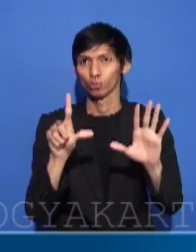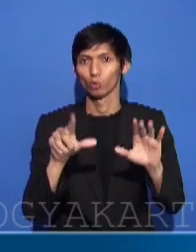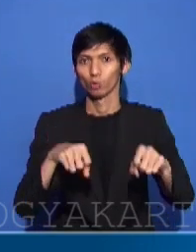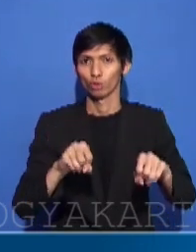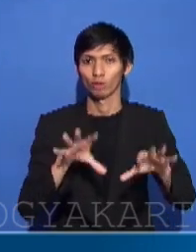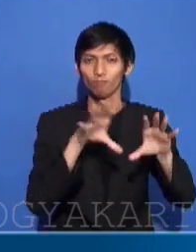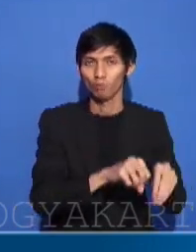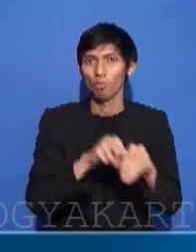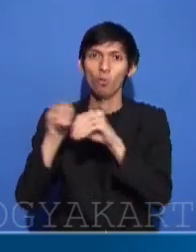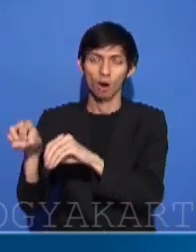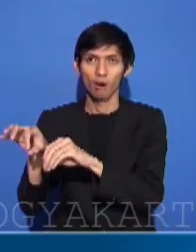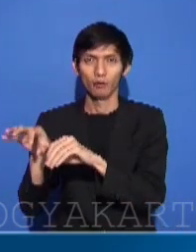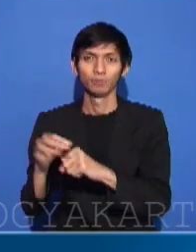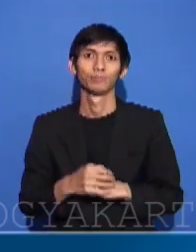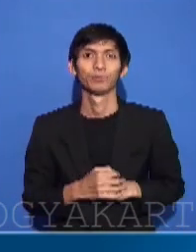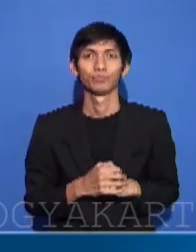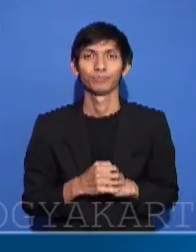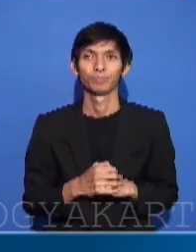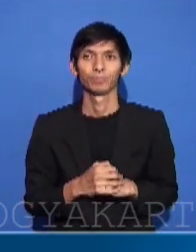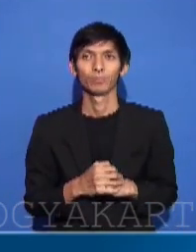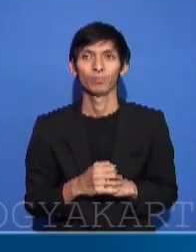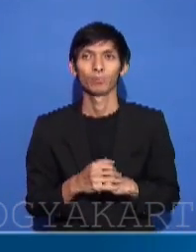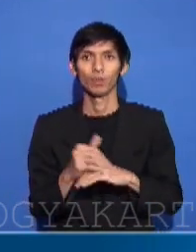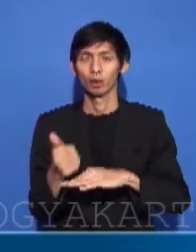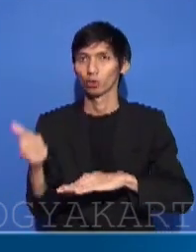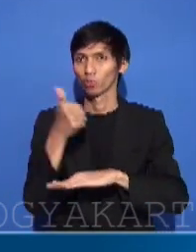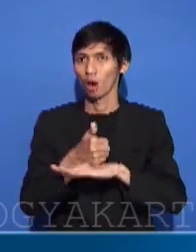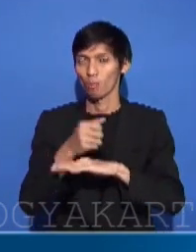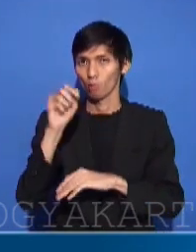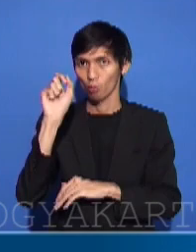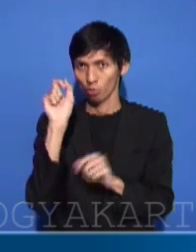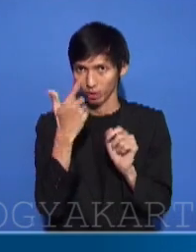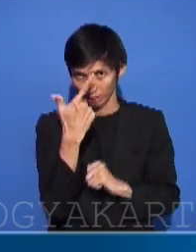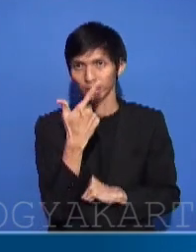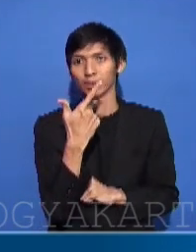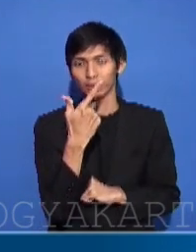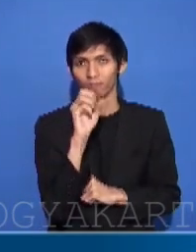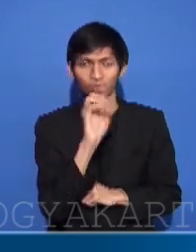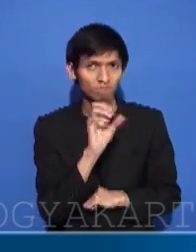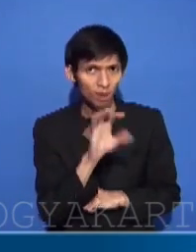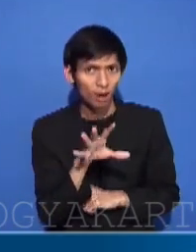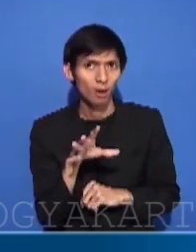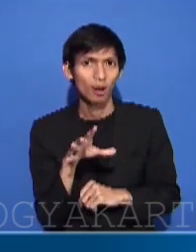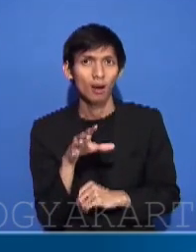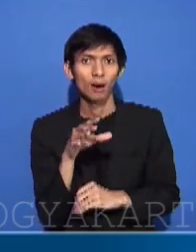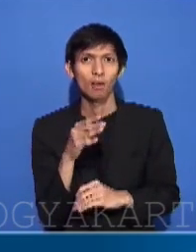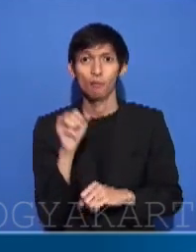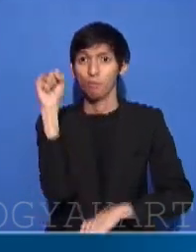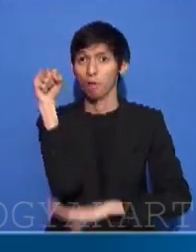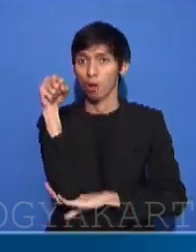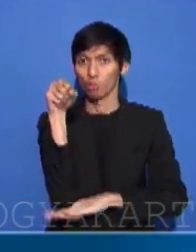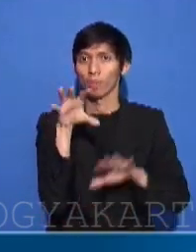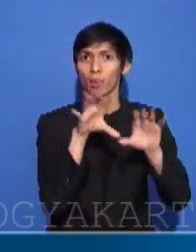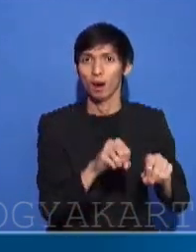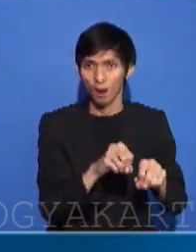bermotor. Direktur Reserse Kriminal Umum Polda DIY Kombes Pol Endriani menjelaskan, dari puluhan pelaku curanmor yang ditangkap, rata-rata modus